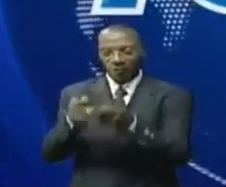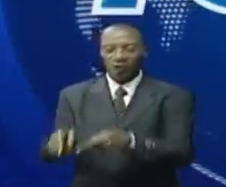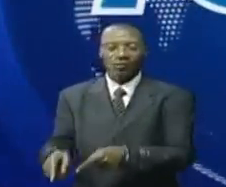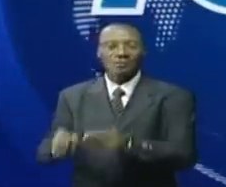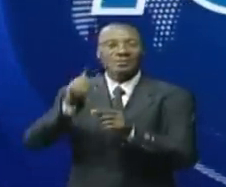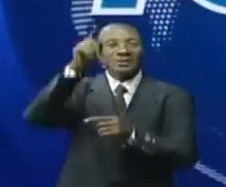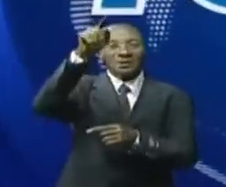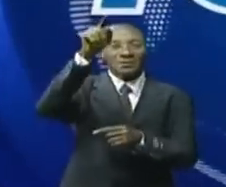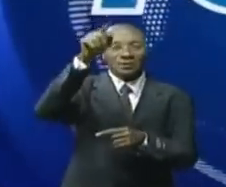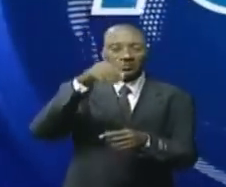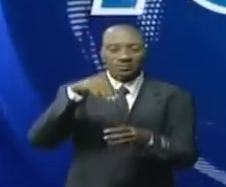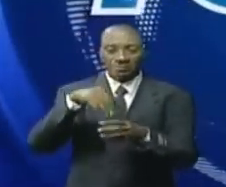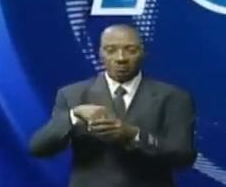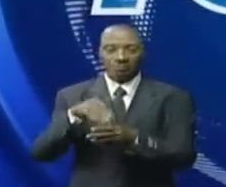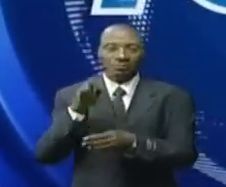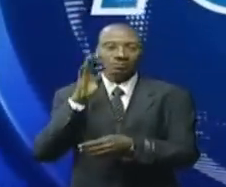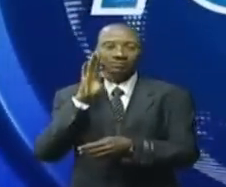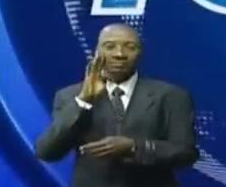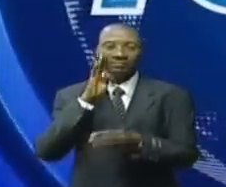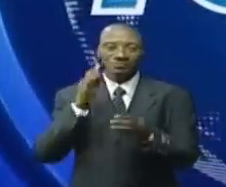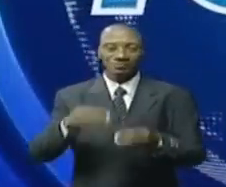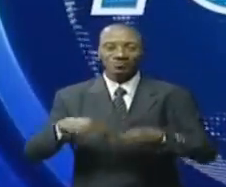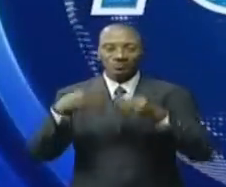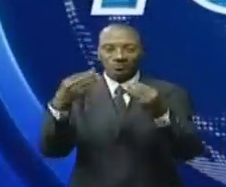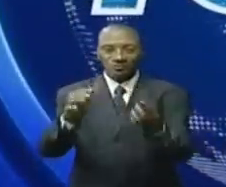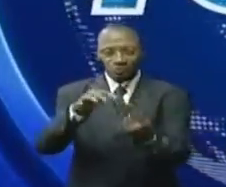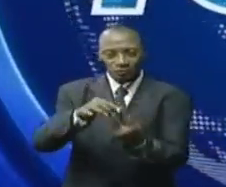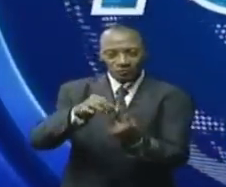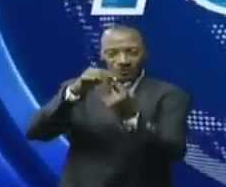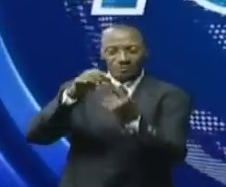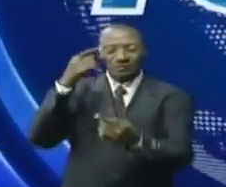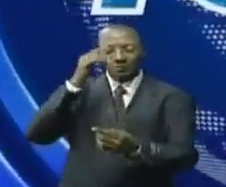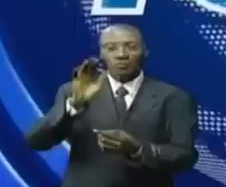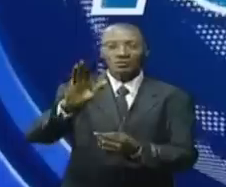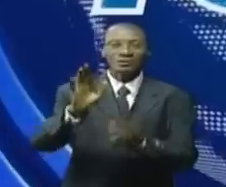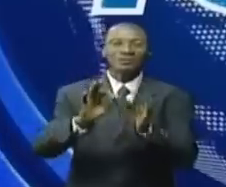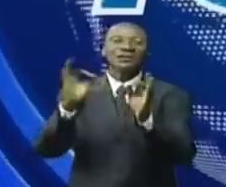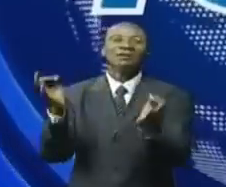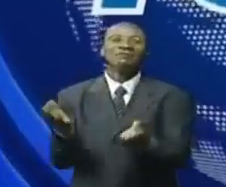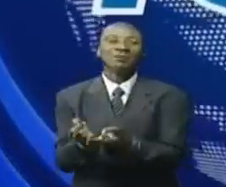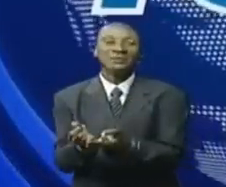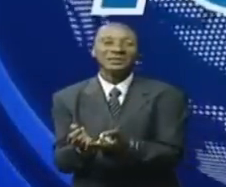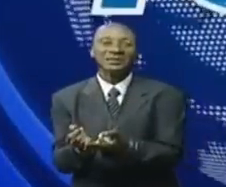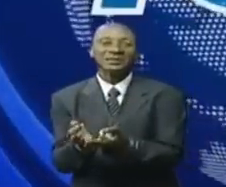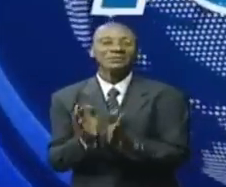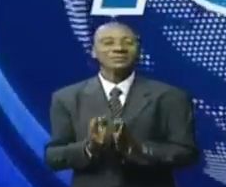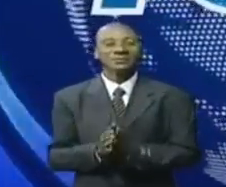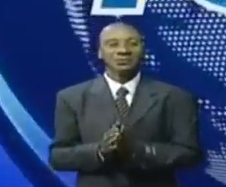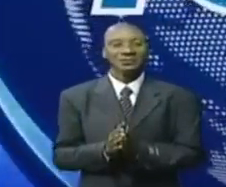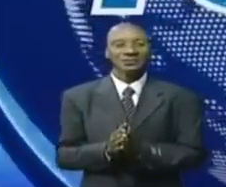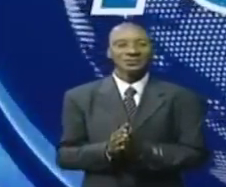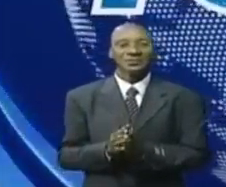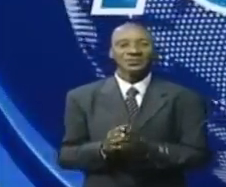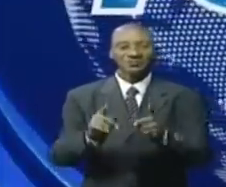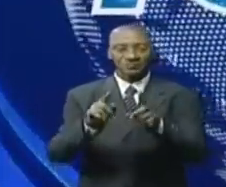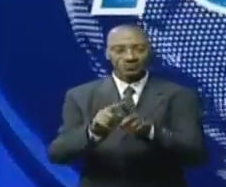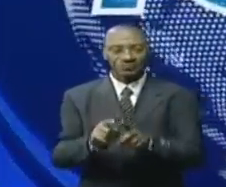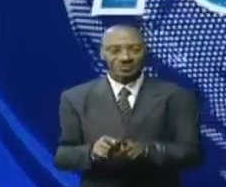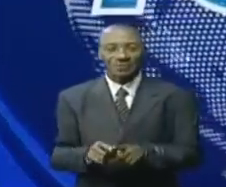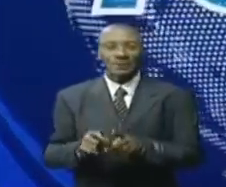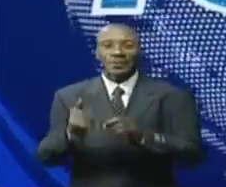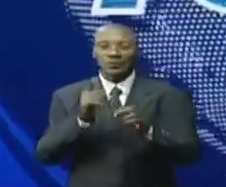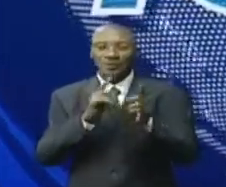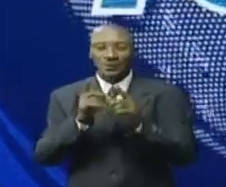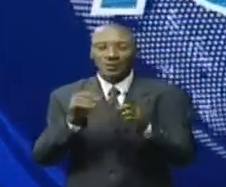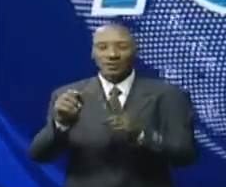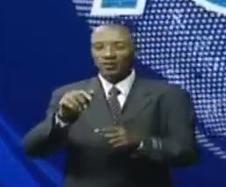s'est faite devant plusieurs officiels. Samalon Kondé à la tête d'une forte délégation séjourne déjà à Bruxelles et ici à